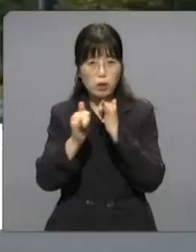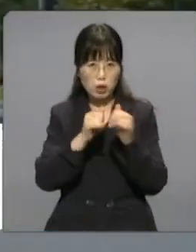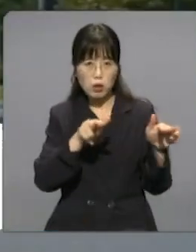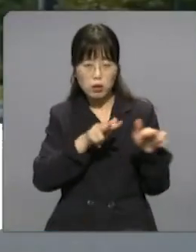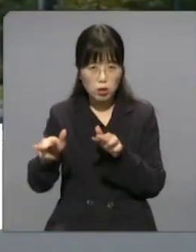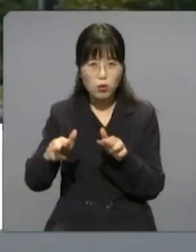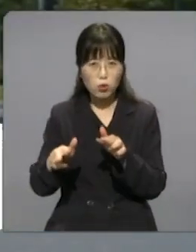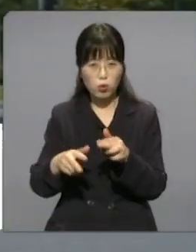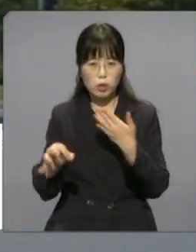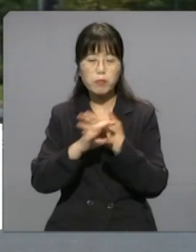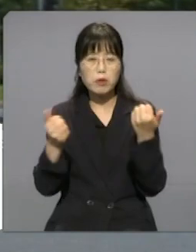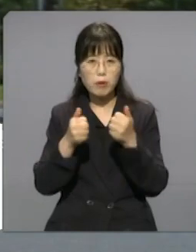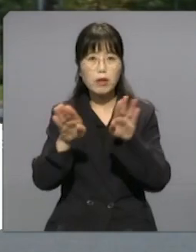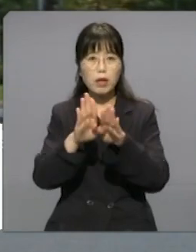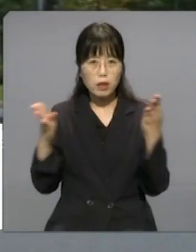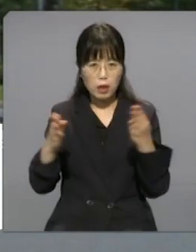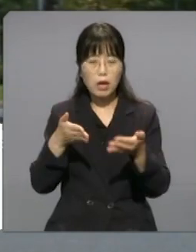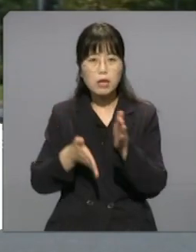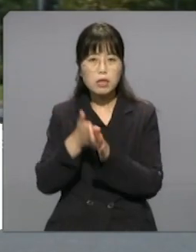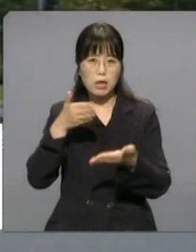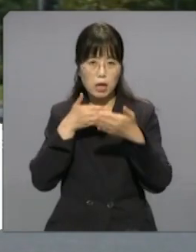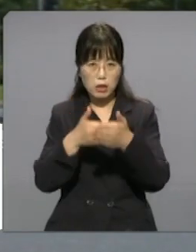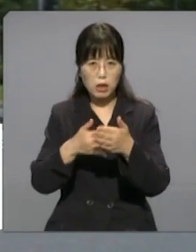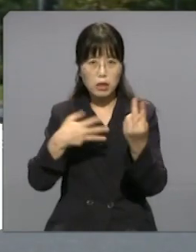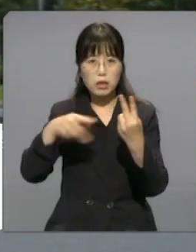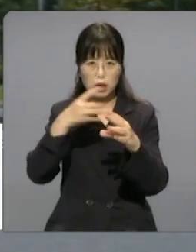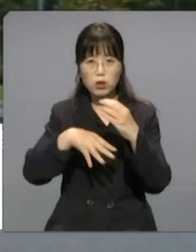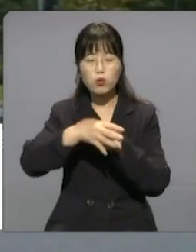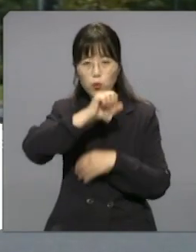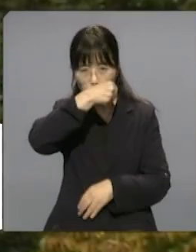직후 임시회를 개최해 시가 제출한 2차